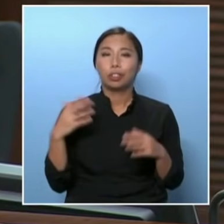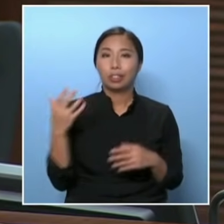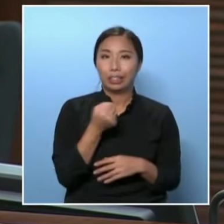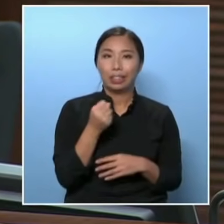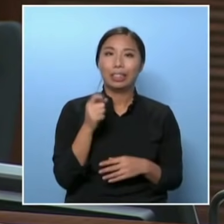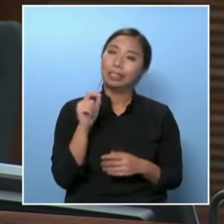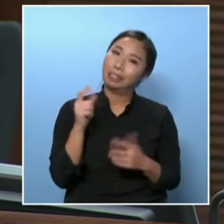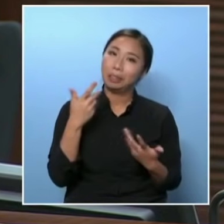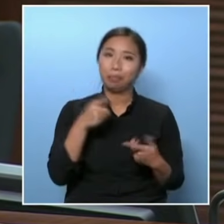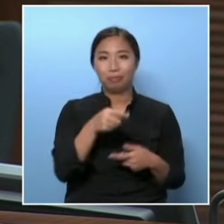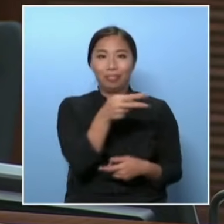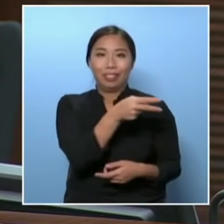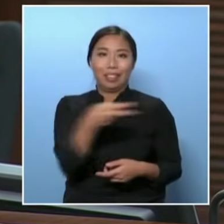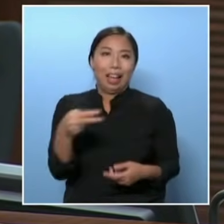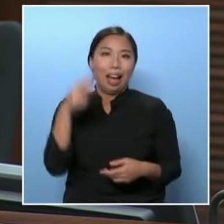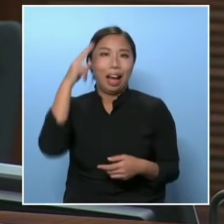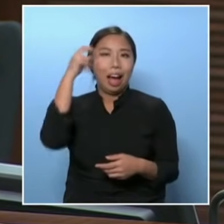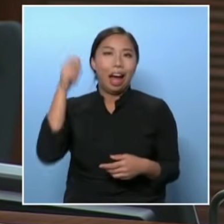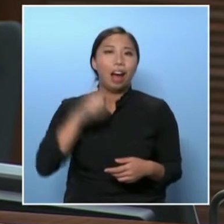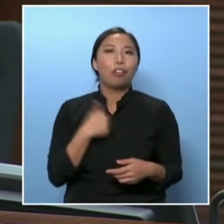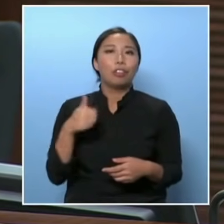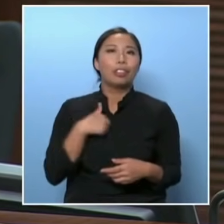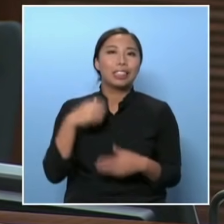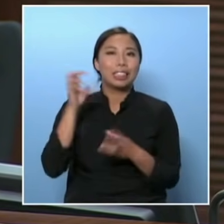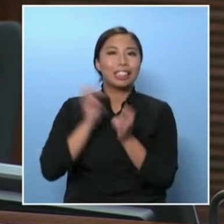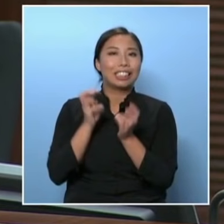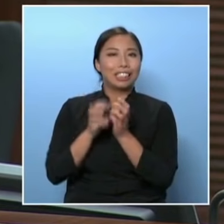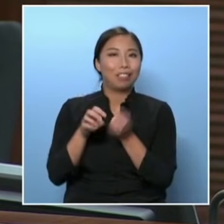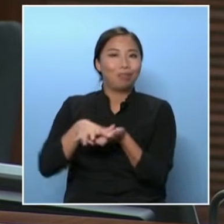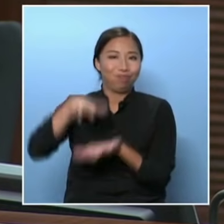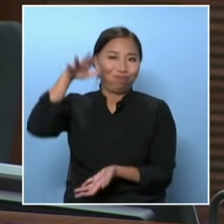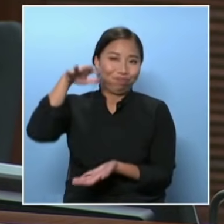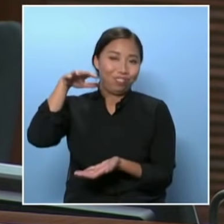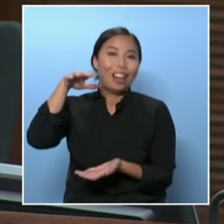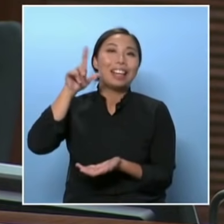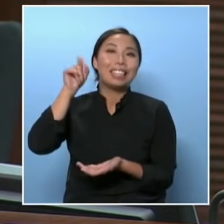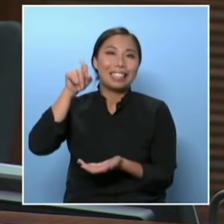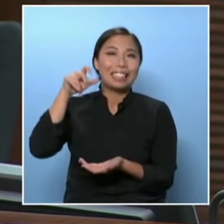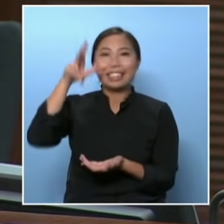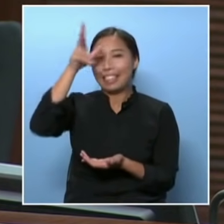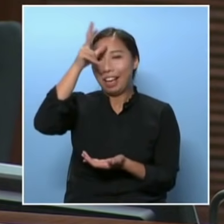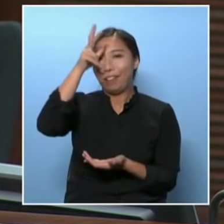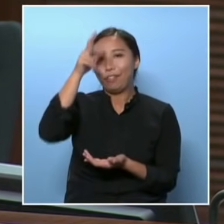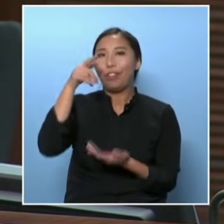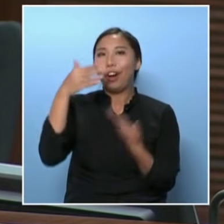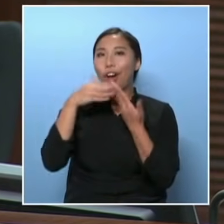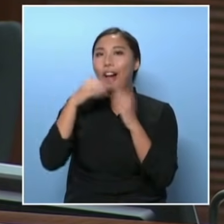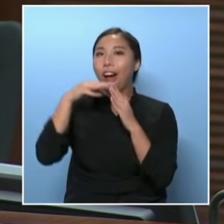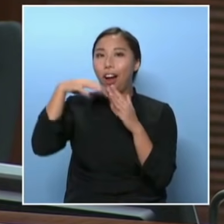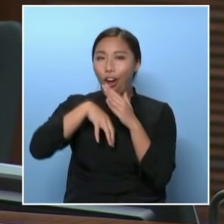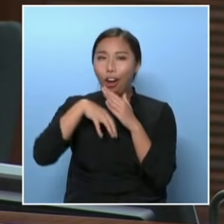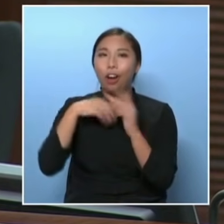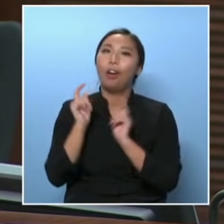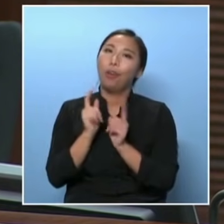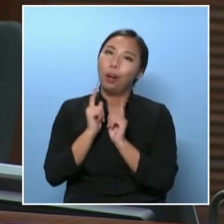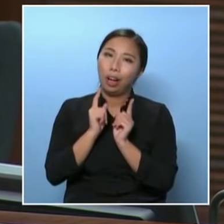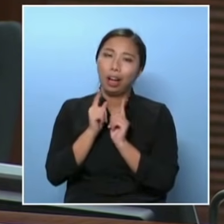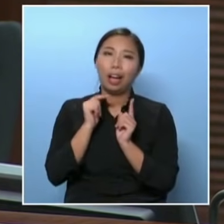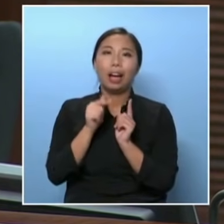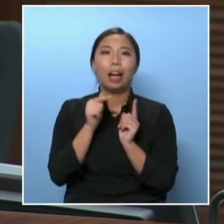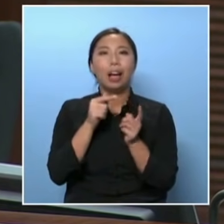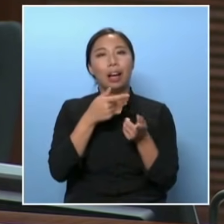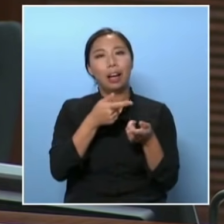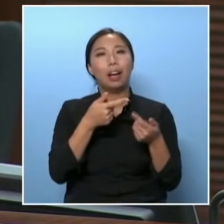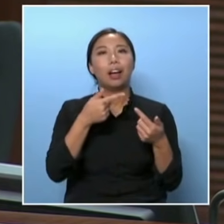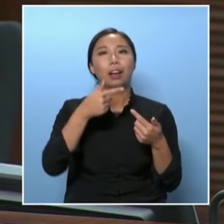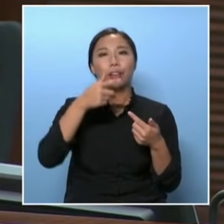於一個所謂嘅黑教師資料庫，即係話咧，最少喺政府嘅學校或者係所謂官津學校